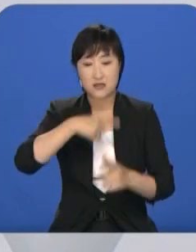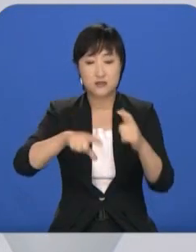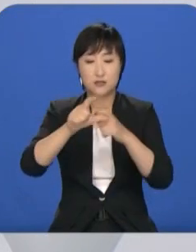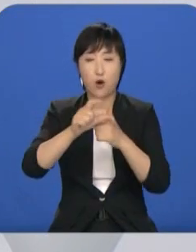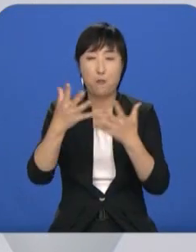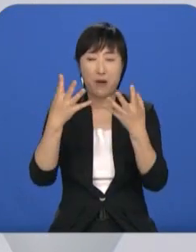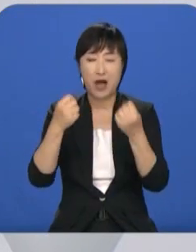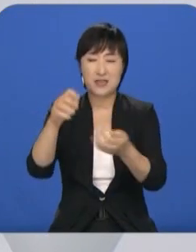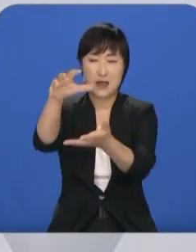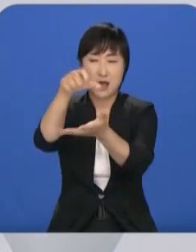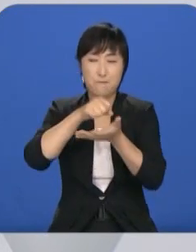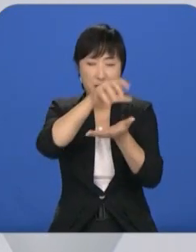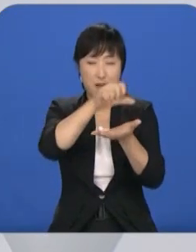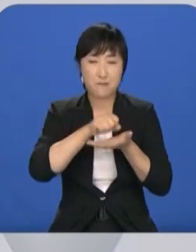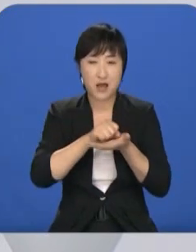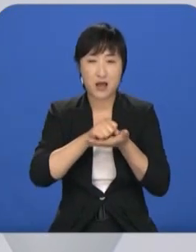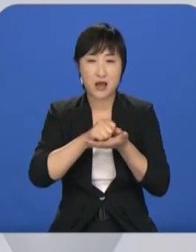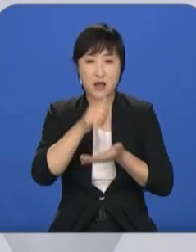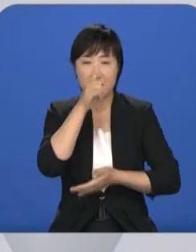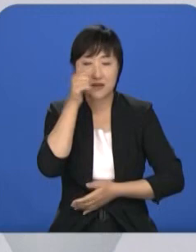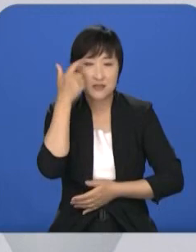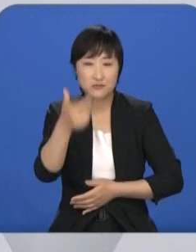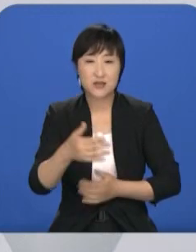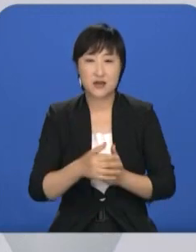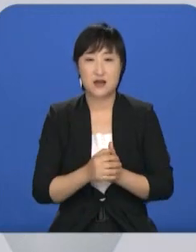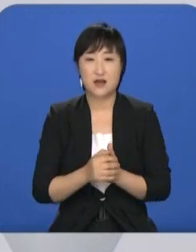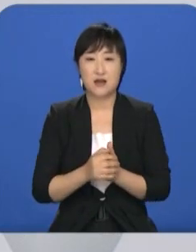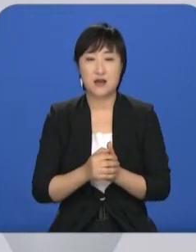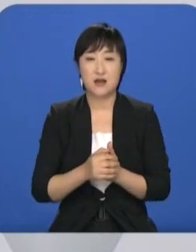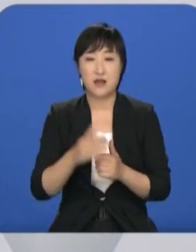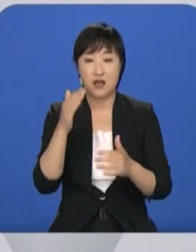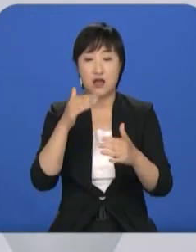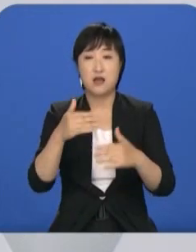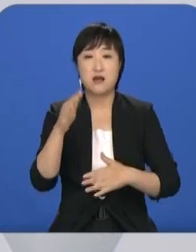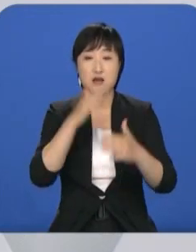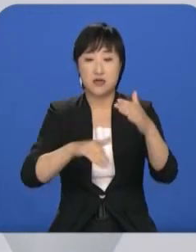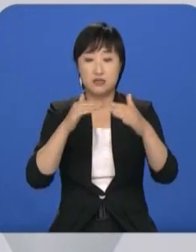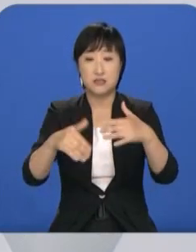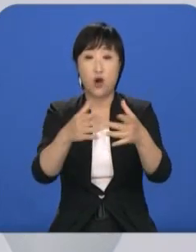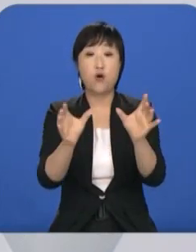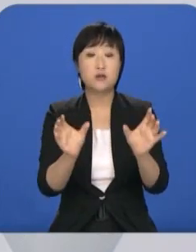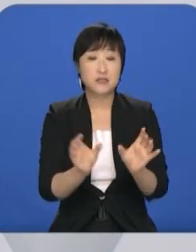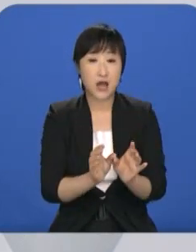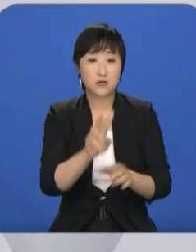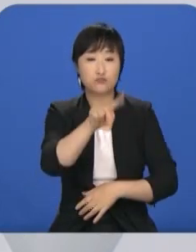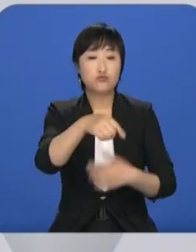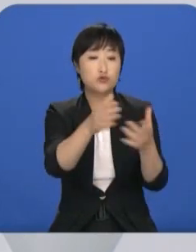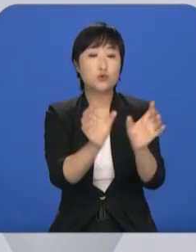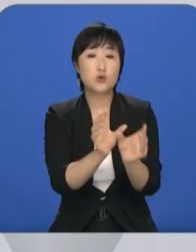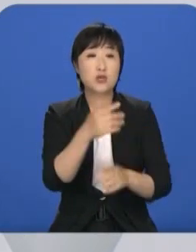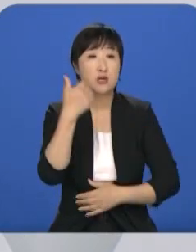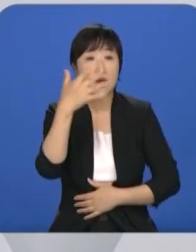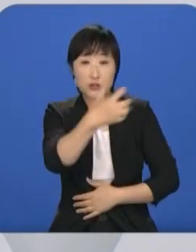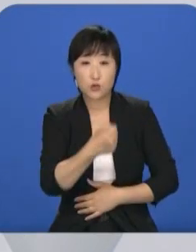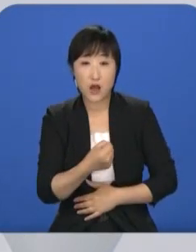예산을 더 많이 가져올 수 있을까요? 정당의 배경이 없는 무소속 후보일까요?